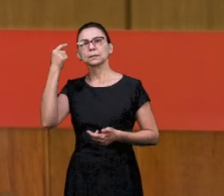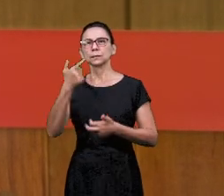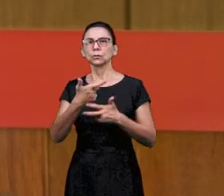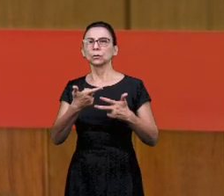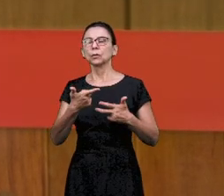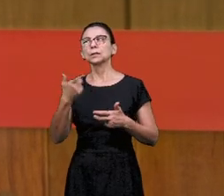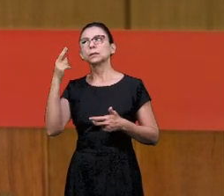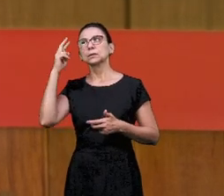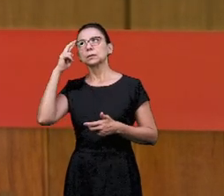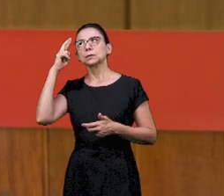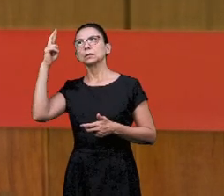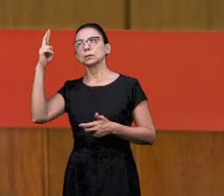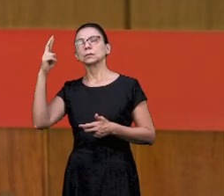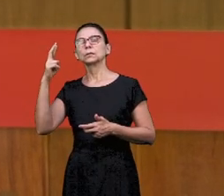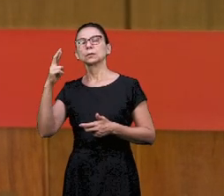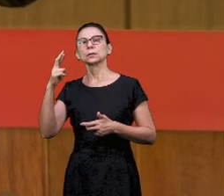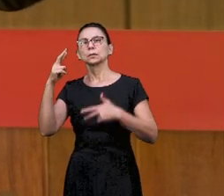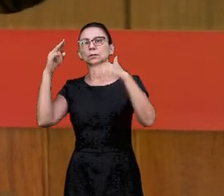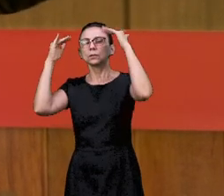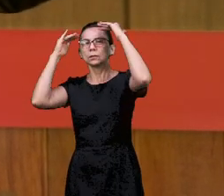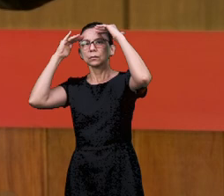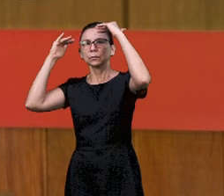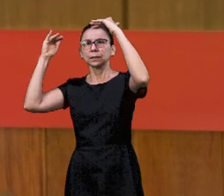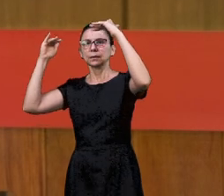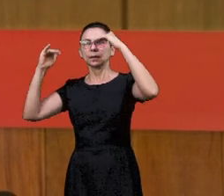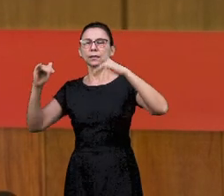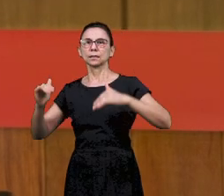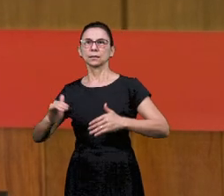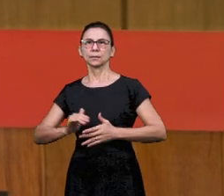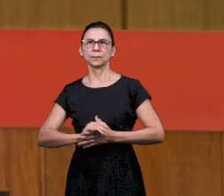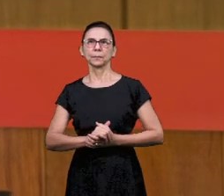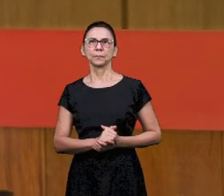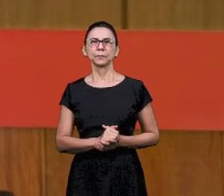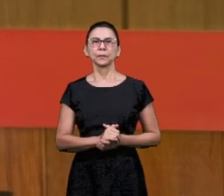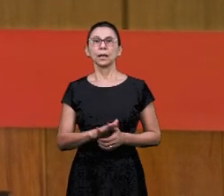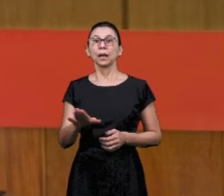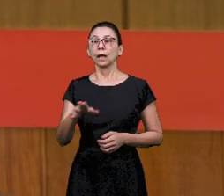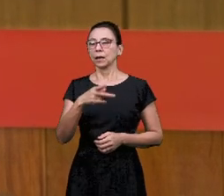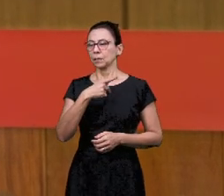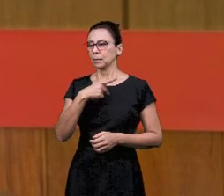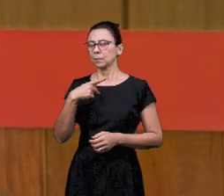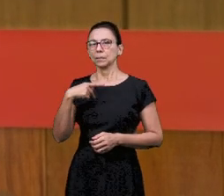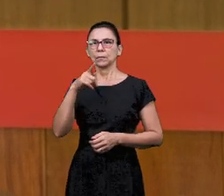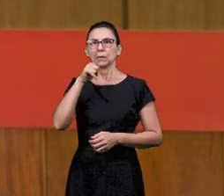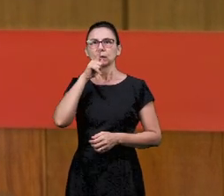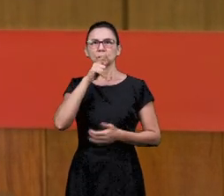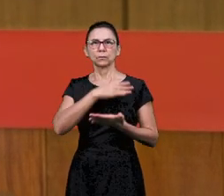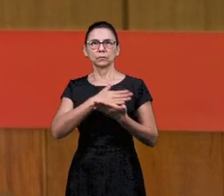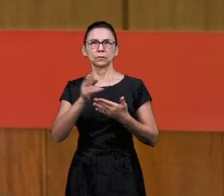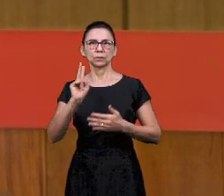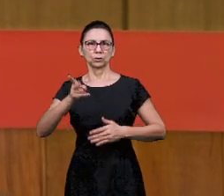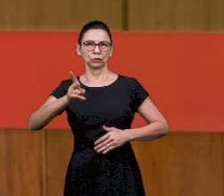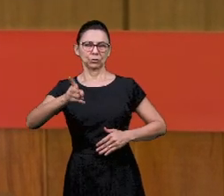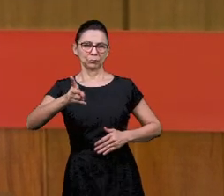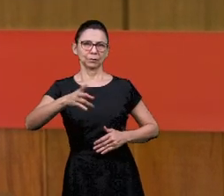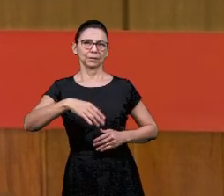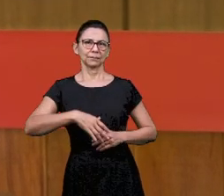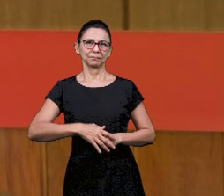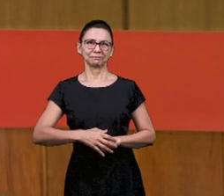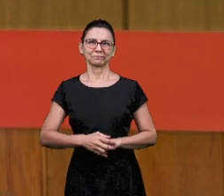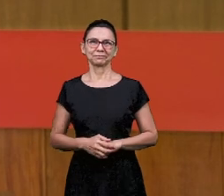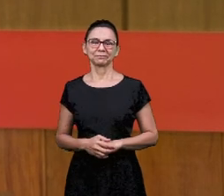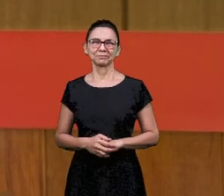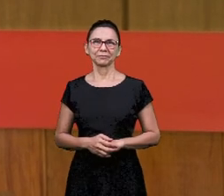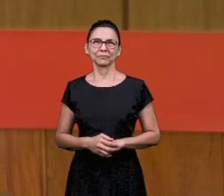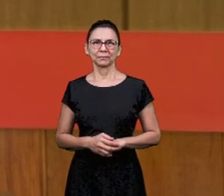dire ici, je ne vais pas donner de référence ici parce que le pasteur Gilson, naturellement, il va donner la continuité à tout